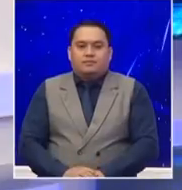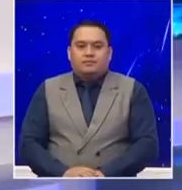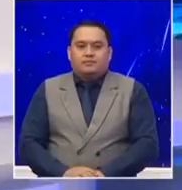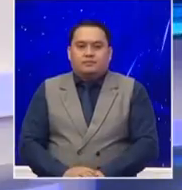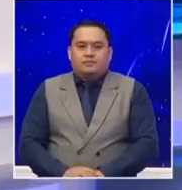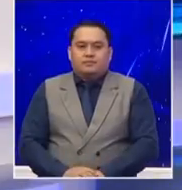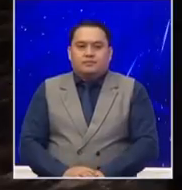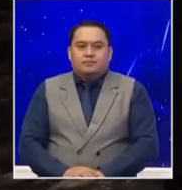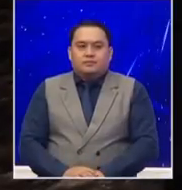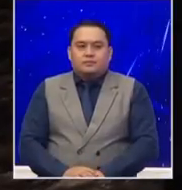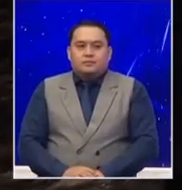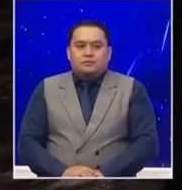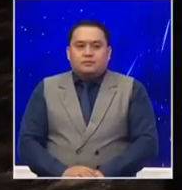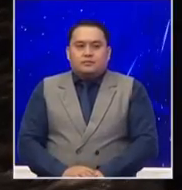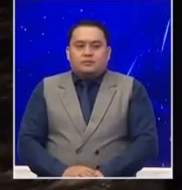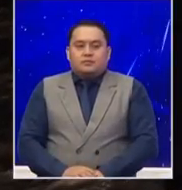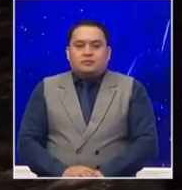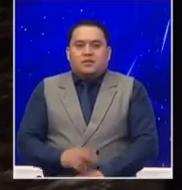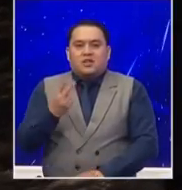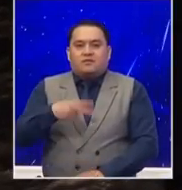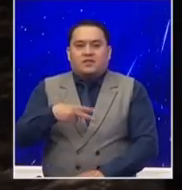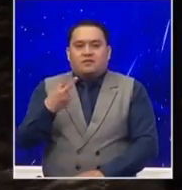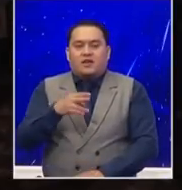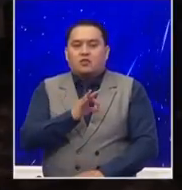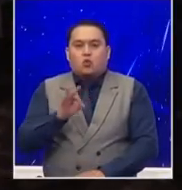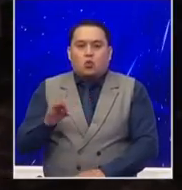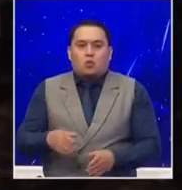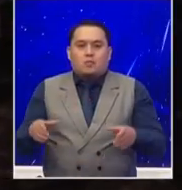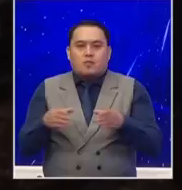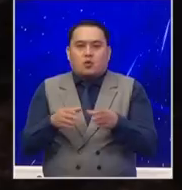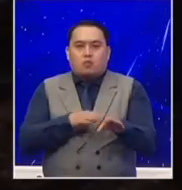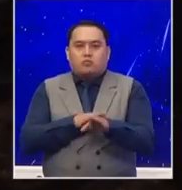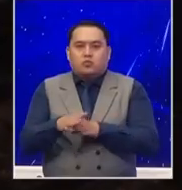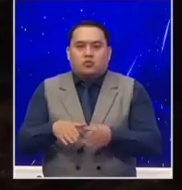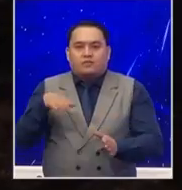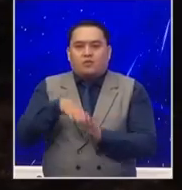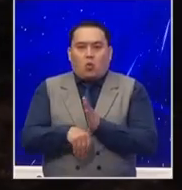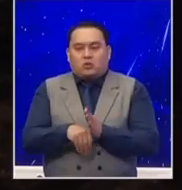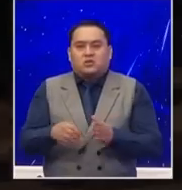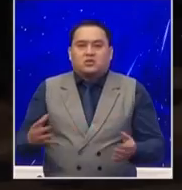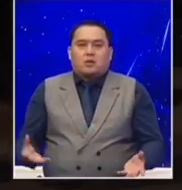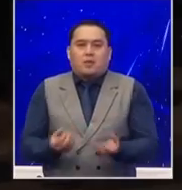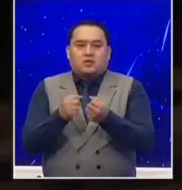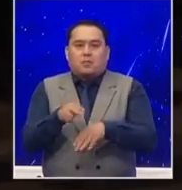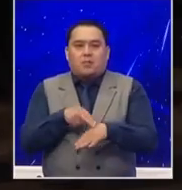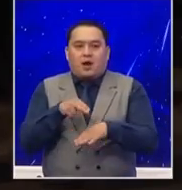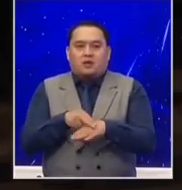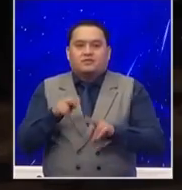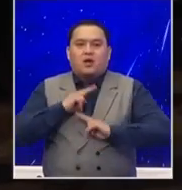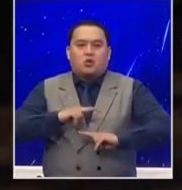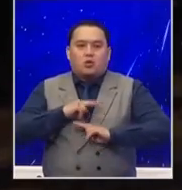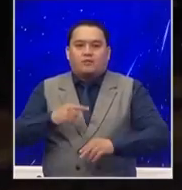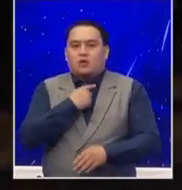Цой. На часах 22:00 мониторинговая группа в полном составе, в ее числе спасатели, полицейские и